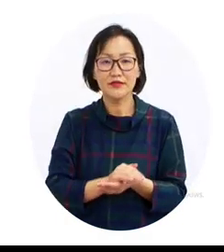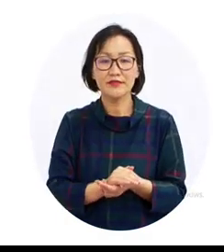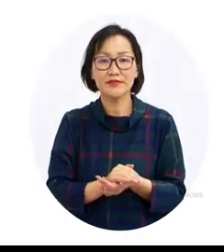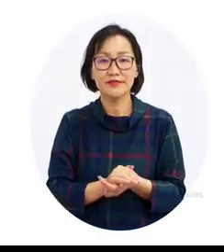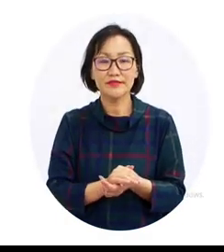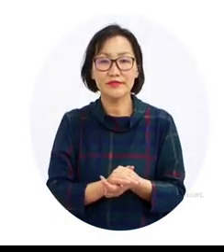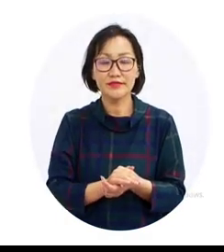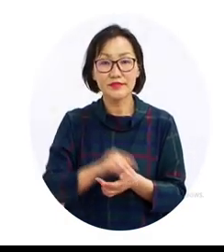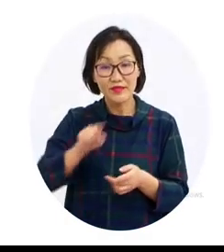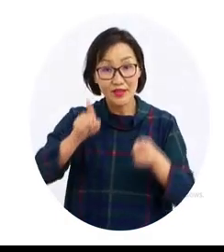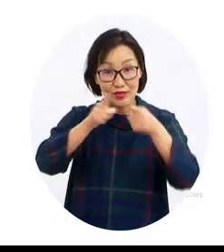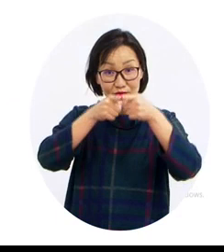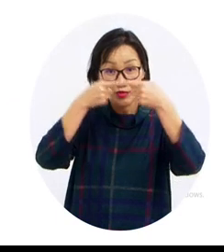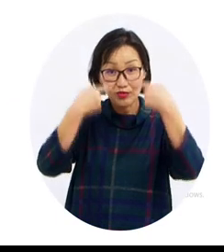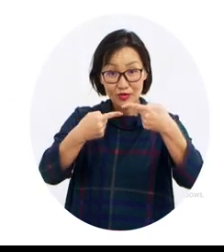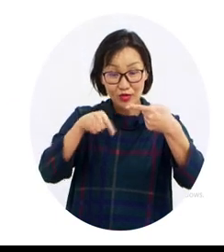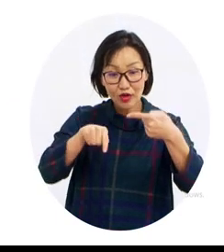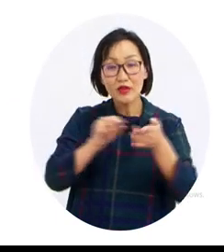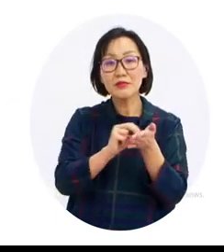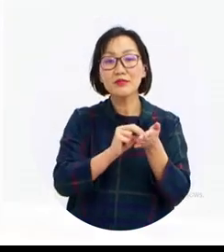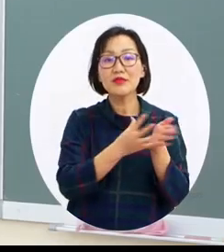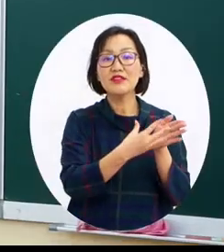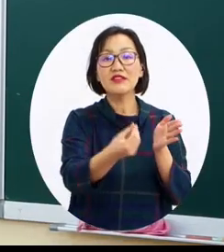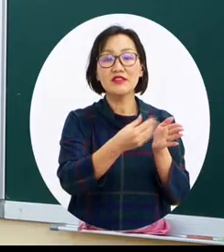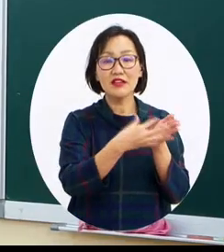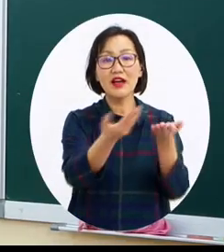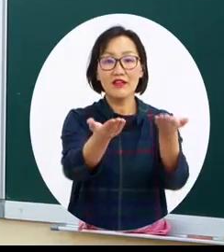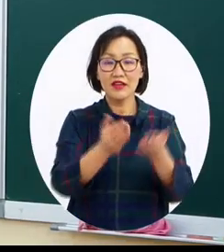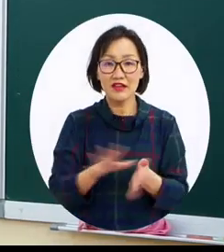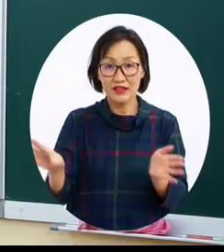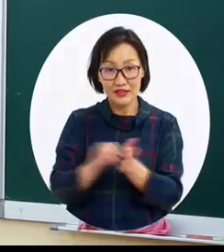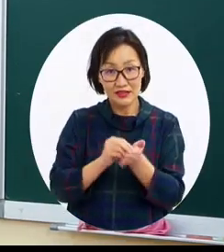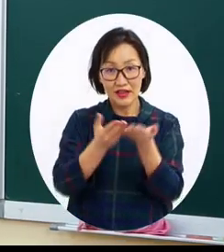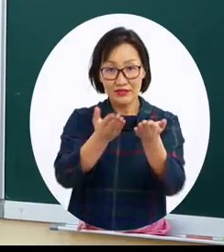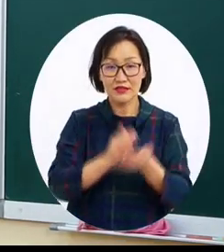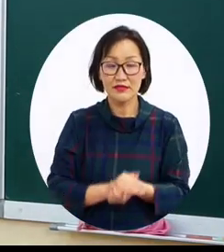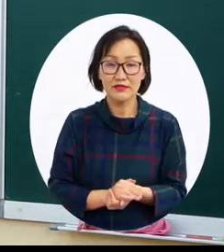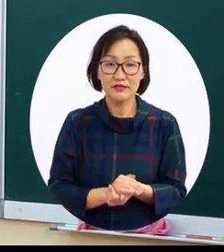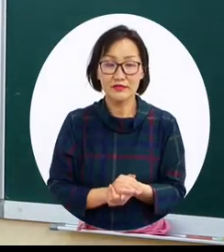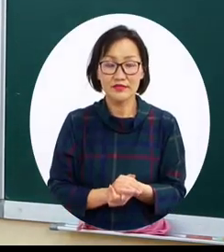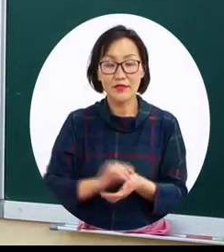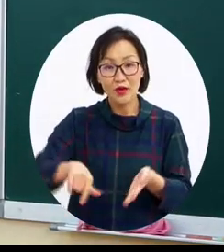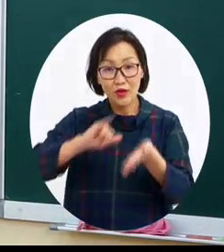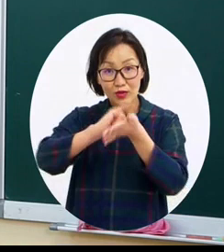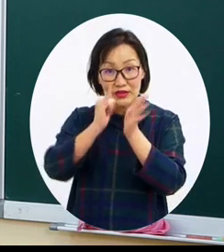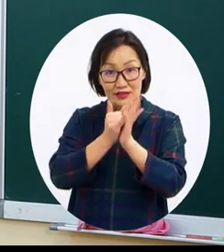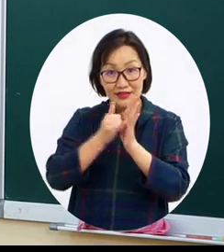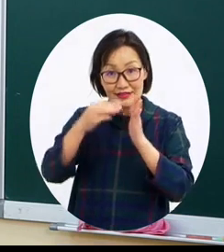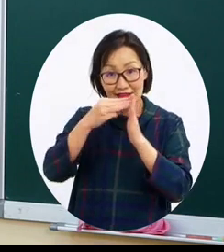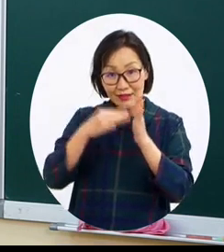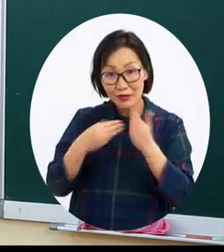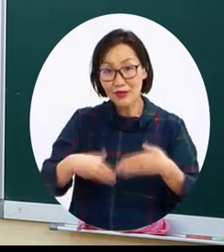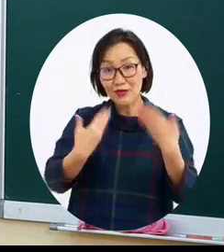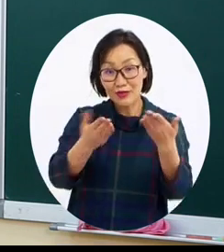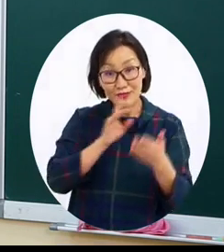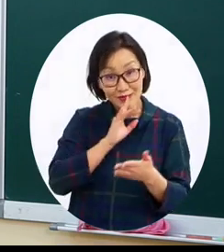ажил. За энэ зүрдцэн үгэ бичээд авъя. За одоо энэ зүрдцэн үгтэйгээр багш нь утгыг тайлбарлсан тийм ээ.